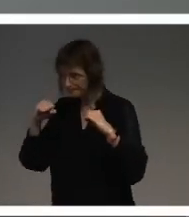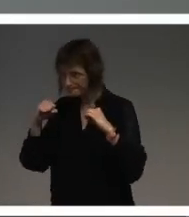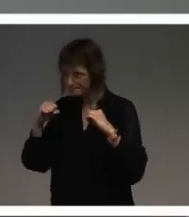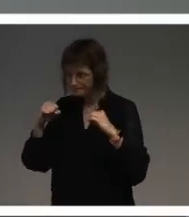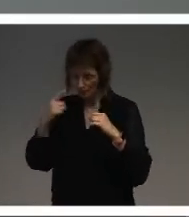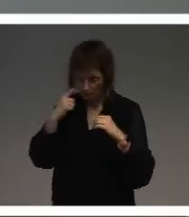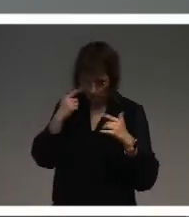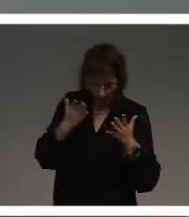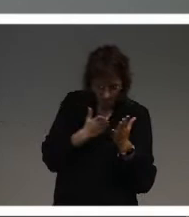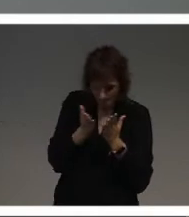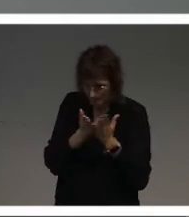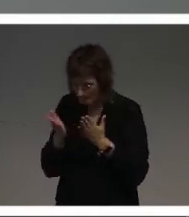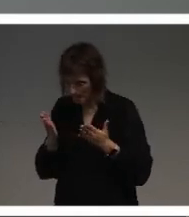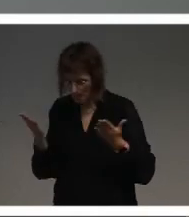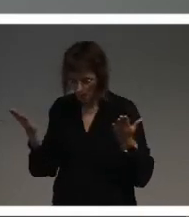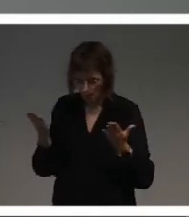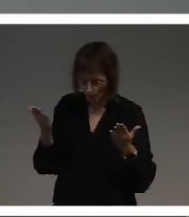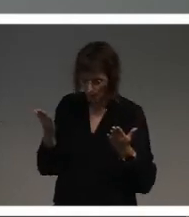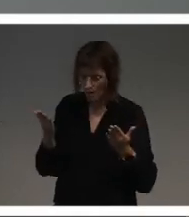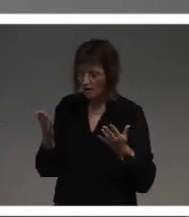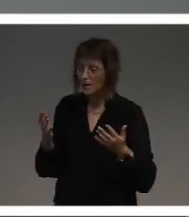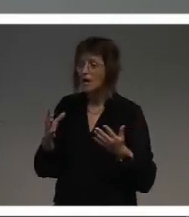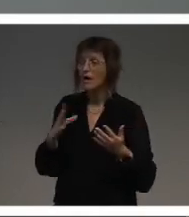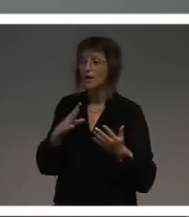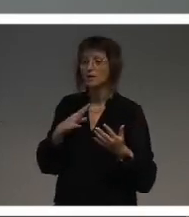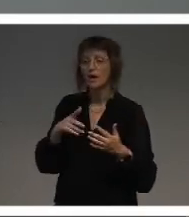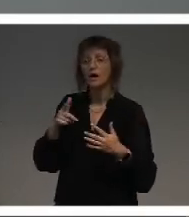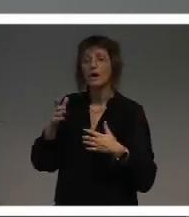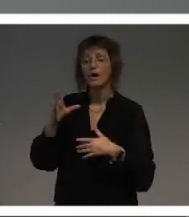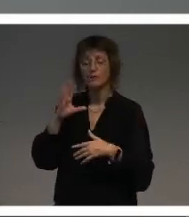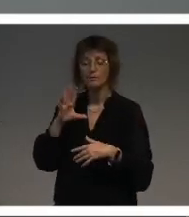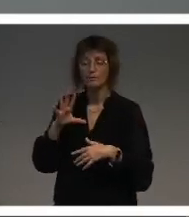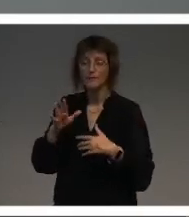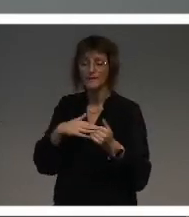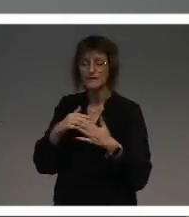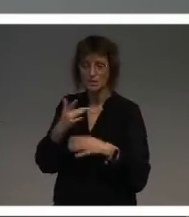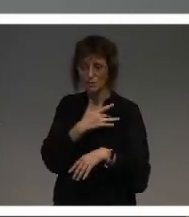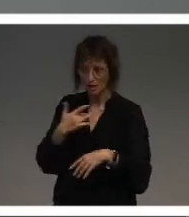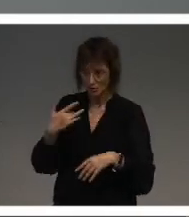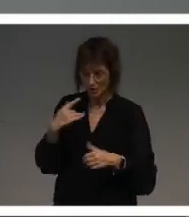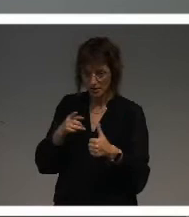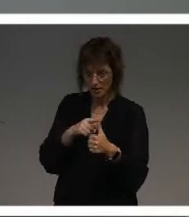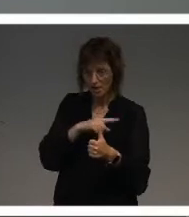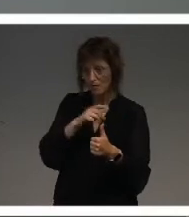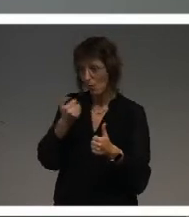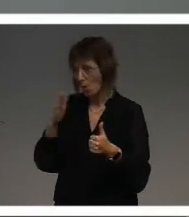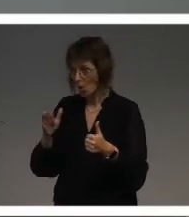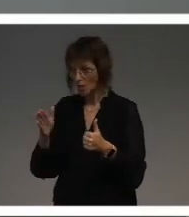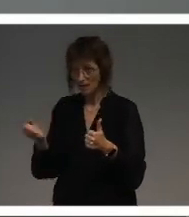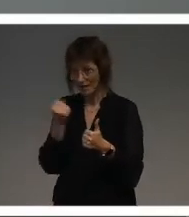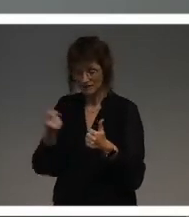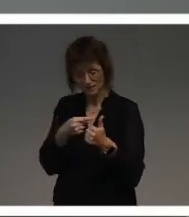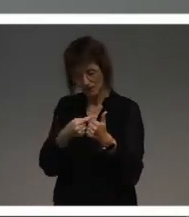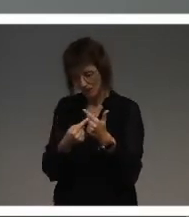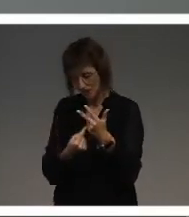ces différentes filières. Là, il n'y a pas que les polyexpositions des professionnels de santé, ça nous a permis aussi d'identifier un certain nombre d'autres